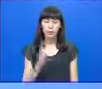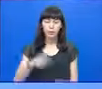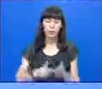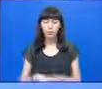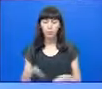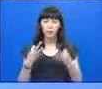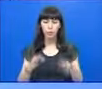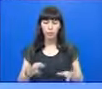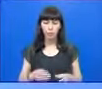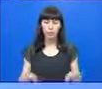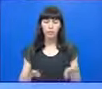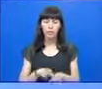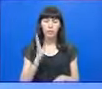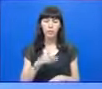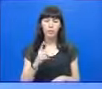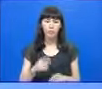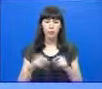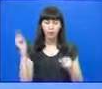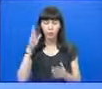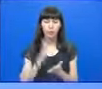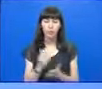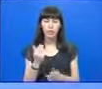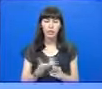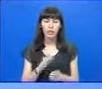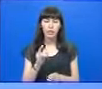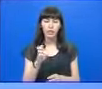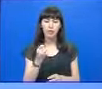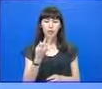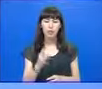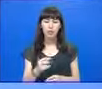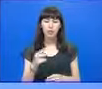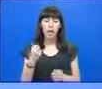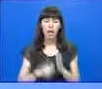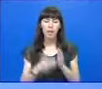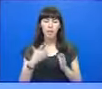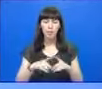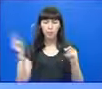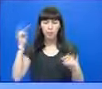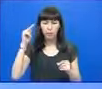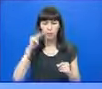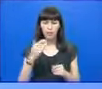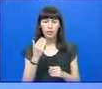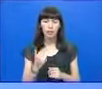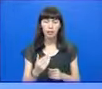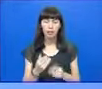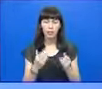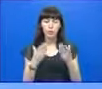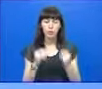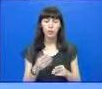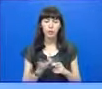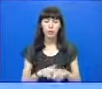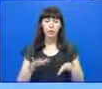Ел тәуелсіздігімен тел жетілген бір білім ұясы бар. Ол Ыбырай Алтынсарин атындағы нөмірі 65-ші мектеп гимназиясы. Бүгін бұл